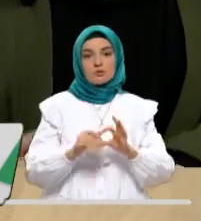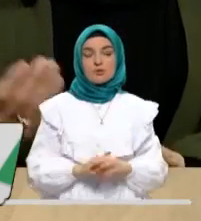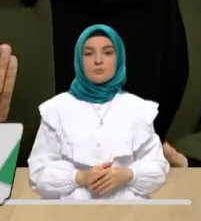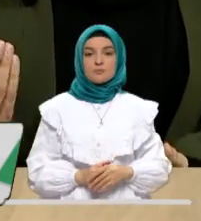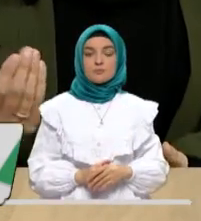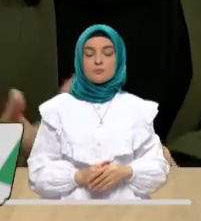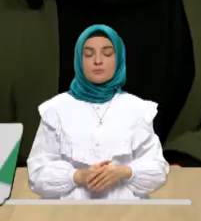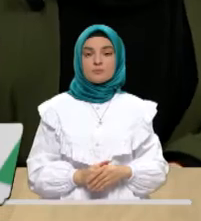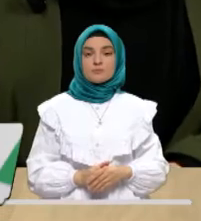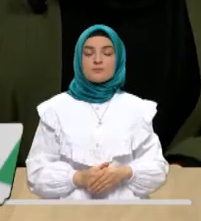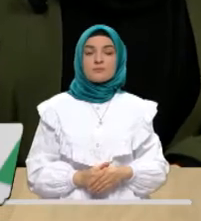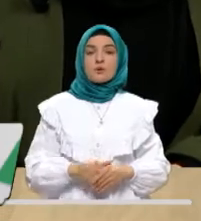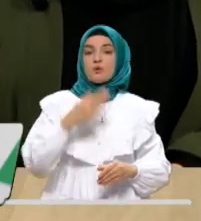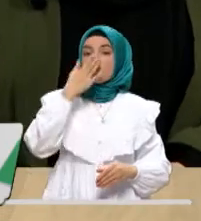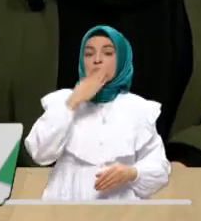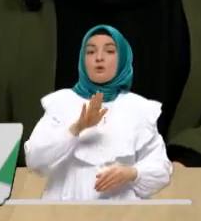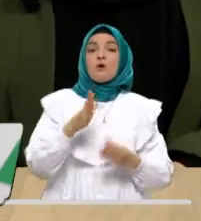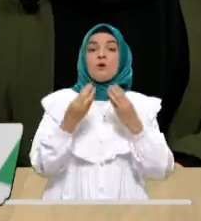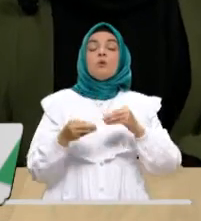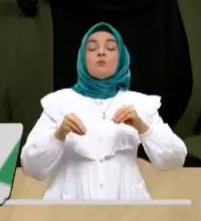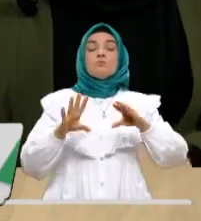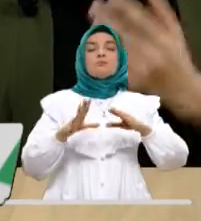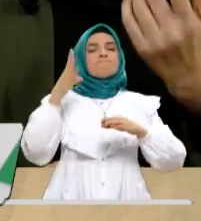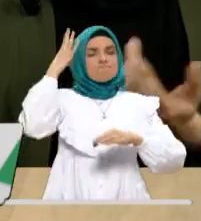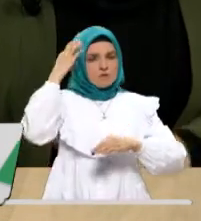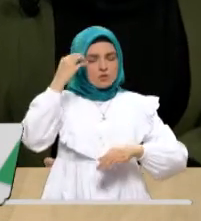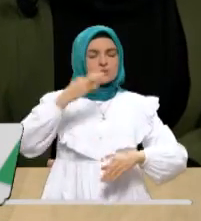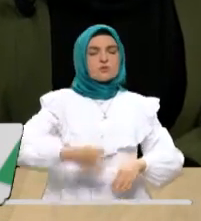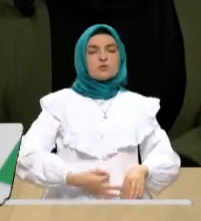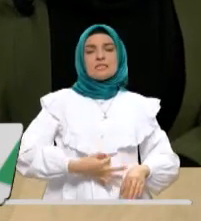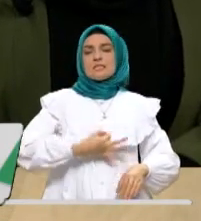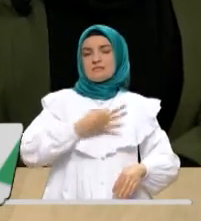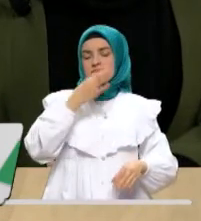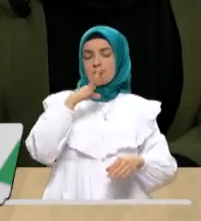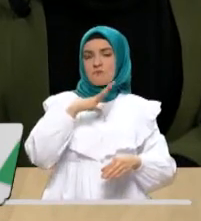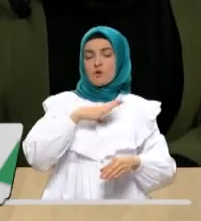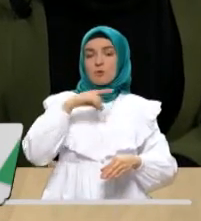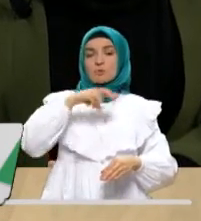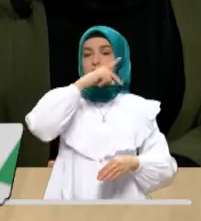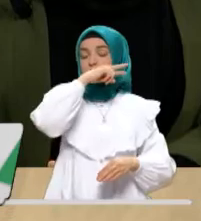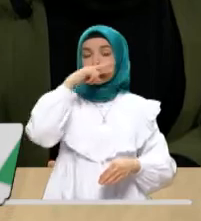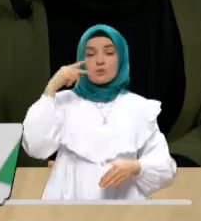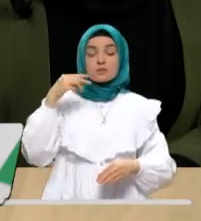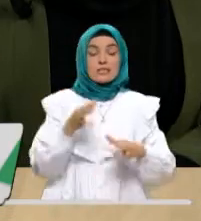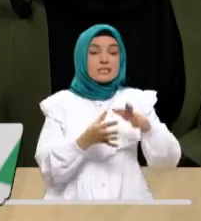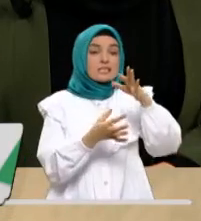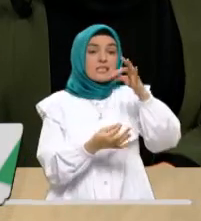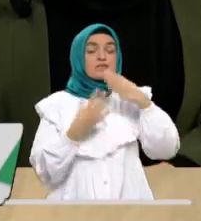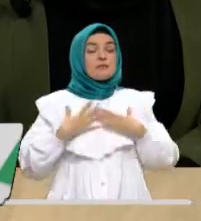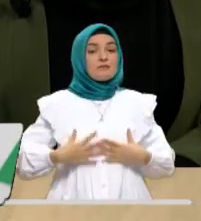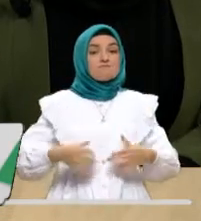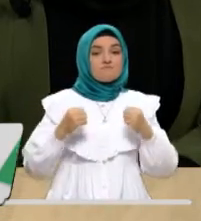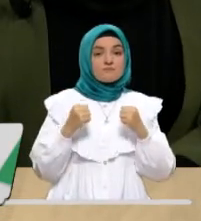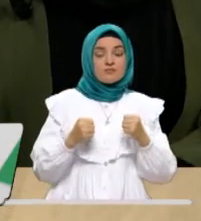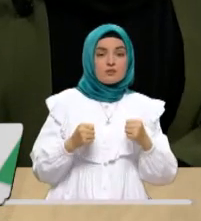ve yapay olduğunu anlıyorsunuz aslında bir süre sonra. Anlıyorsunuz, hissediyorsunuz. Ki koku da insan sağlığında da demeyeceğim, çok